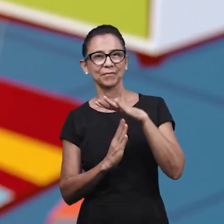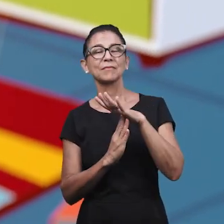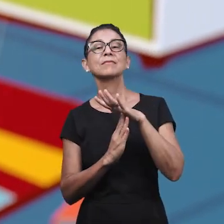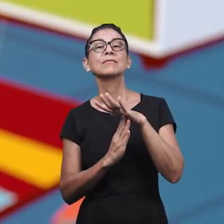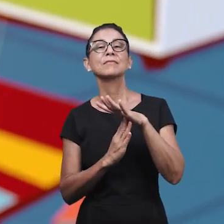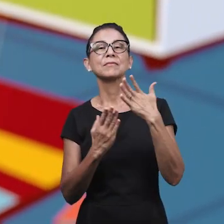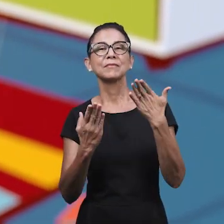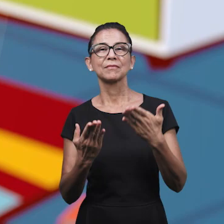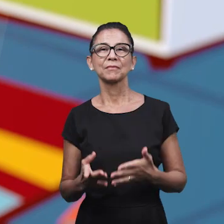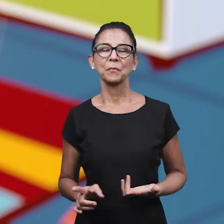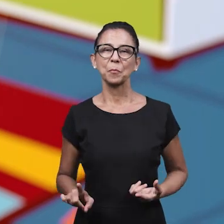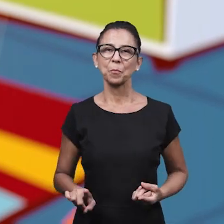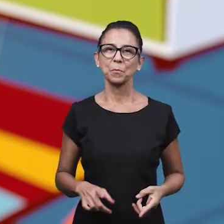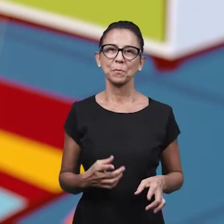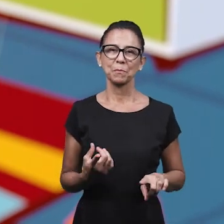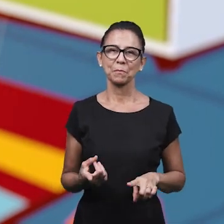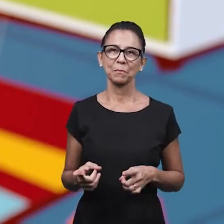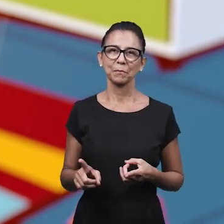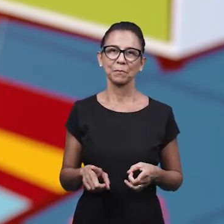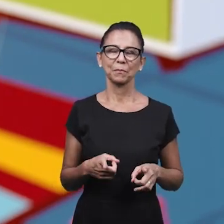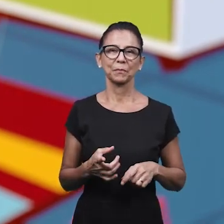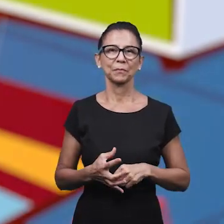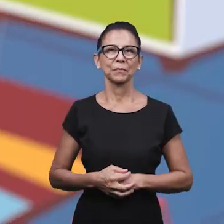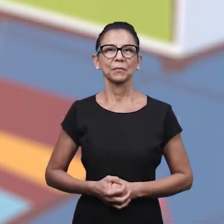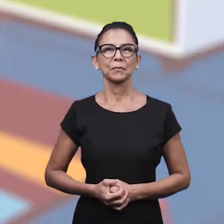e me bastará.